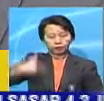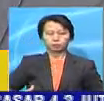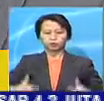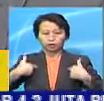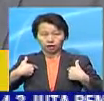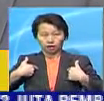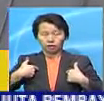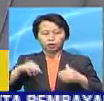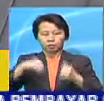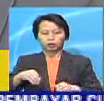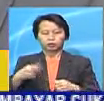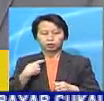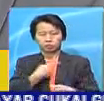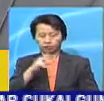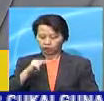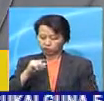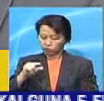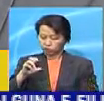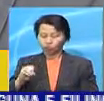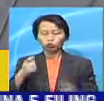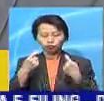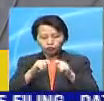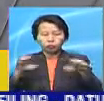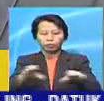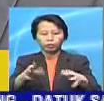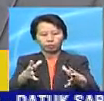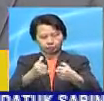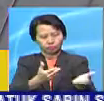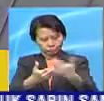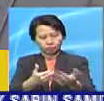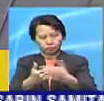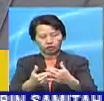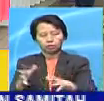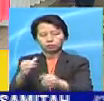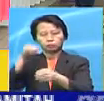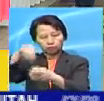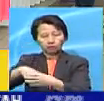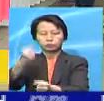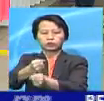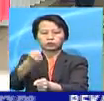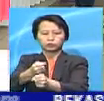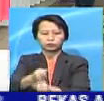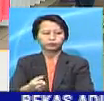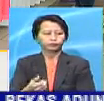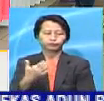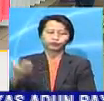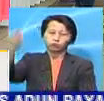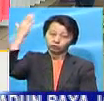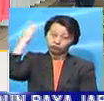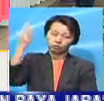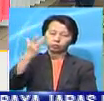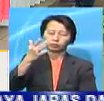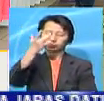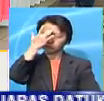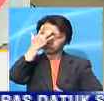what we in Cancerfly are trying to do is to get them back into employment. Seorang bekas pesakit kanser